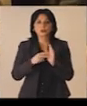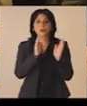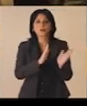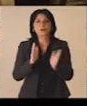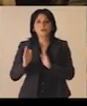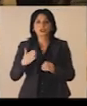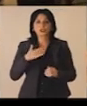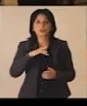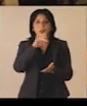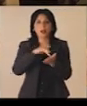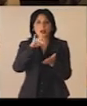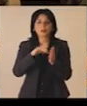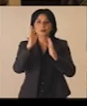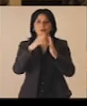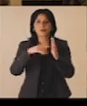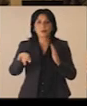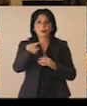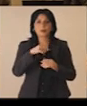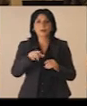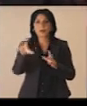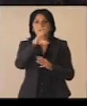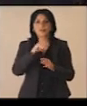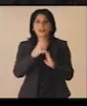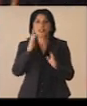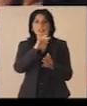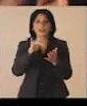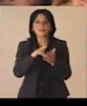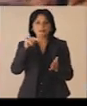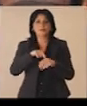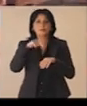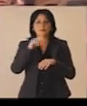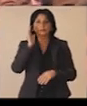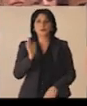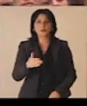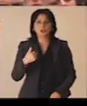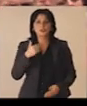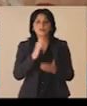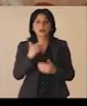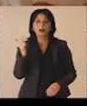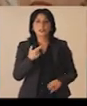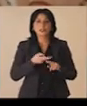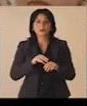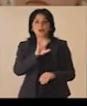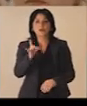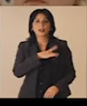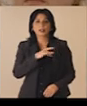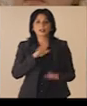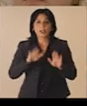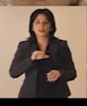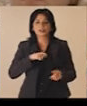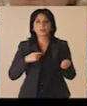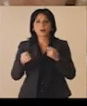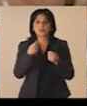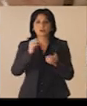ბიუჯეტს, მოვაწესრიგებთ ჩვენს ქალაქებსა და სოფლებს და ამას ყველა რიგითი ქართველი იგრძნობს. ჩვენ ვართ გარანტი იმისა, რომ ყოველი